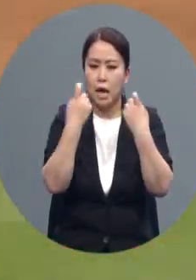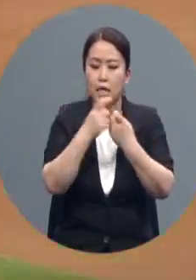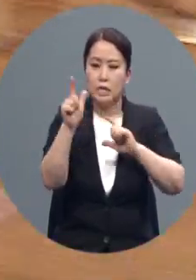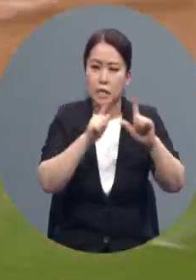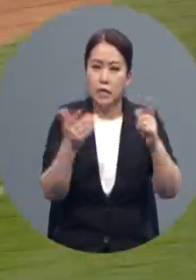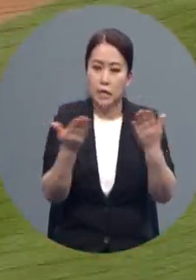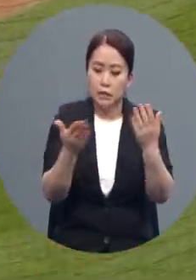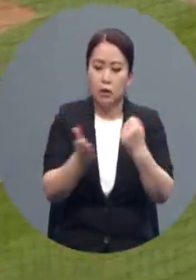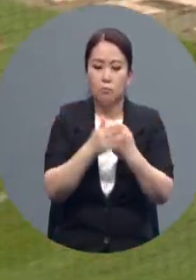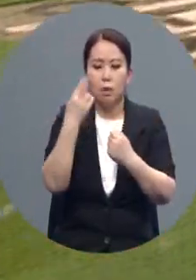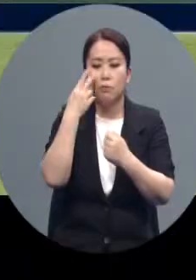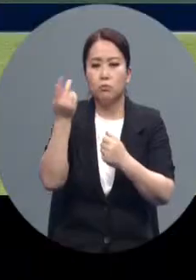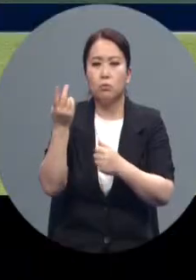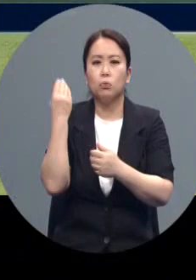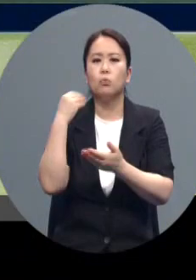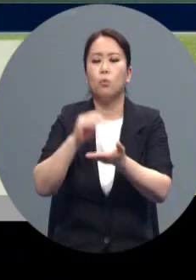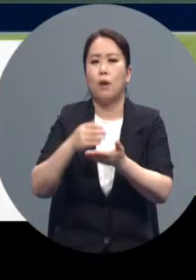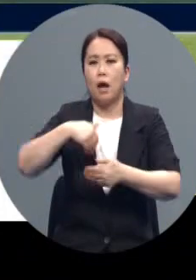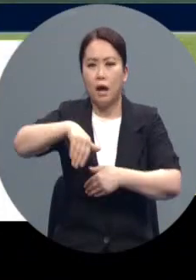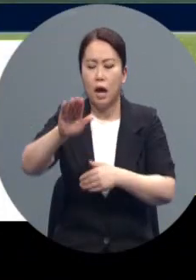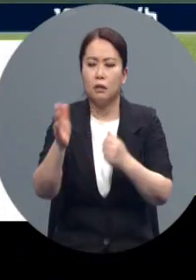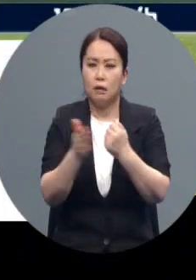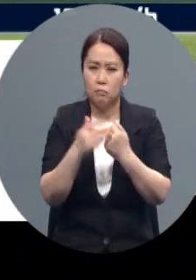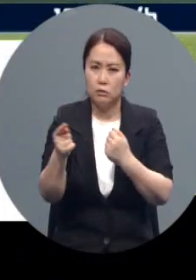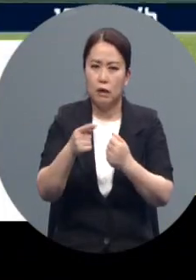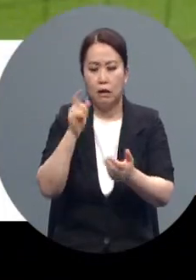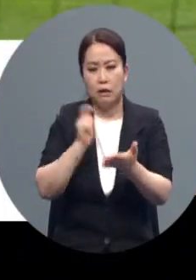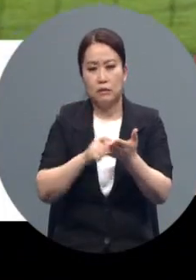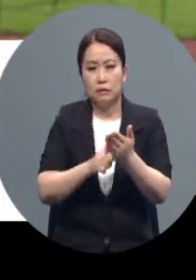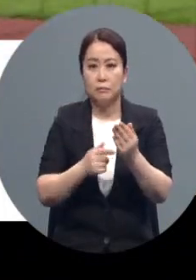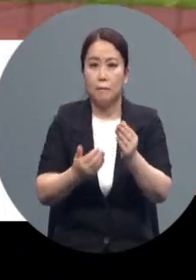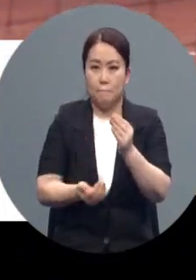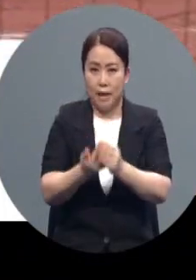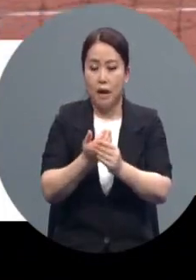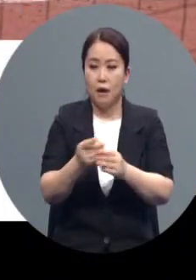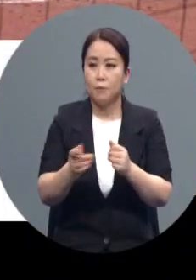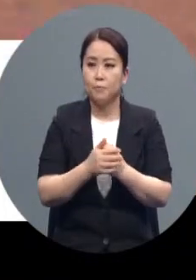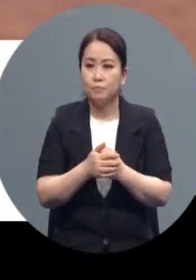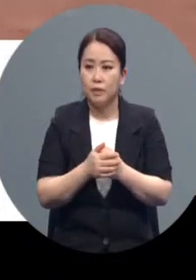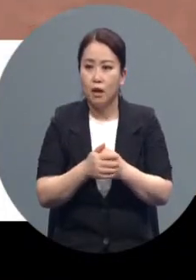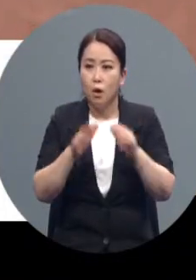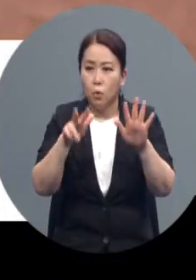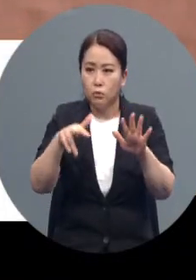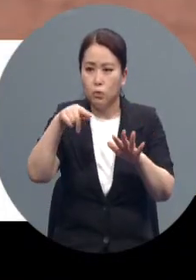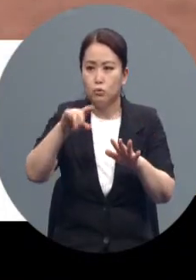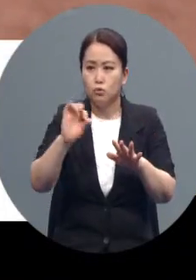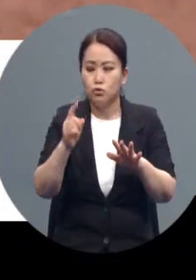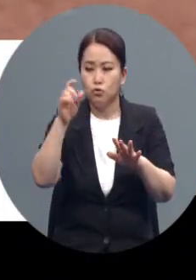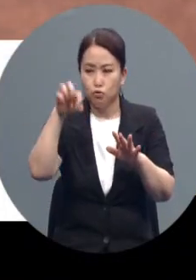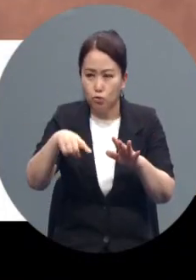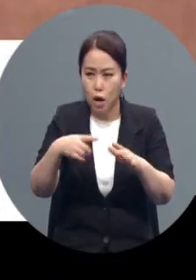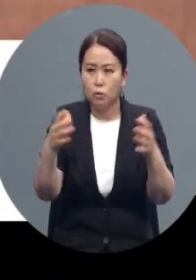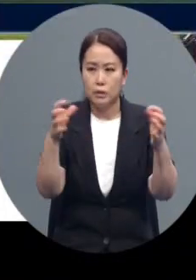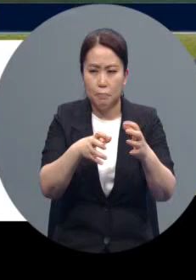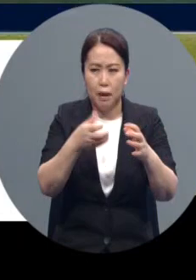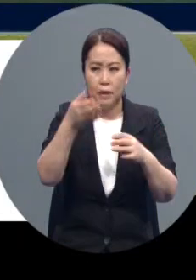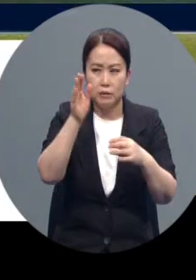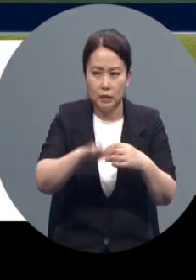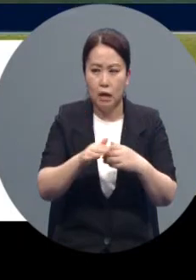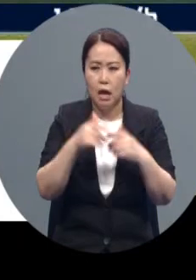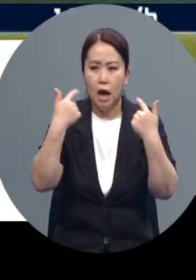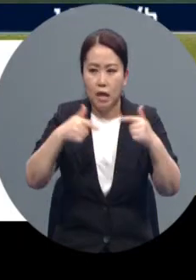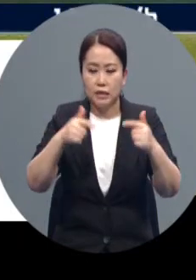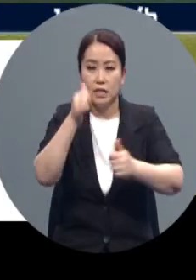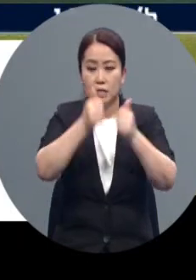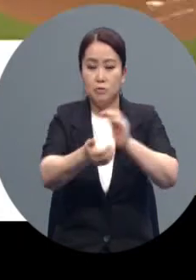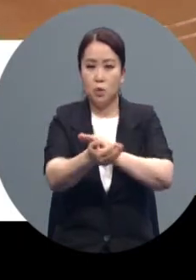걸렸습니다. 오늘도 준우랑 집합을 했는데 항상 시합 전에 이렇게 미팅을 해서 이야기를 하는데 준우도 할 말이 없고 저도 할 말이 없기